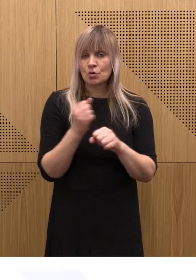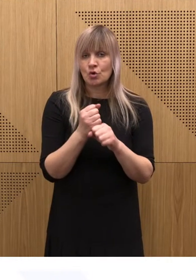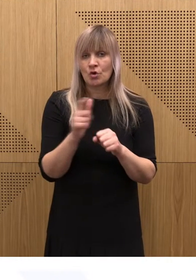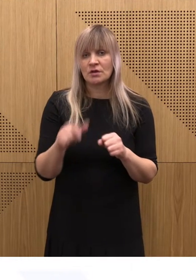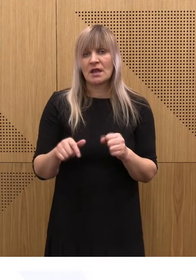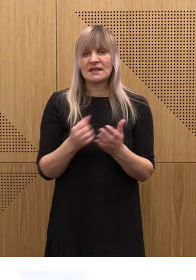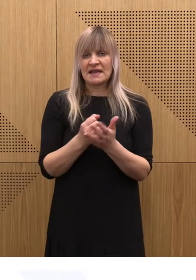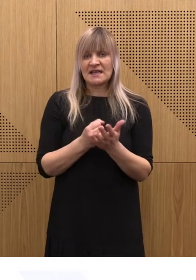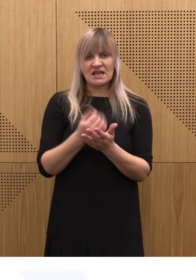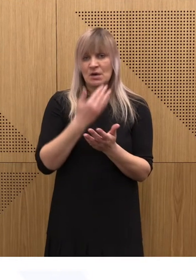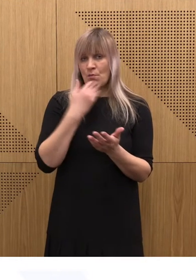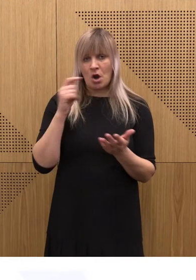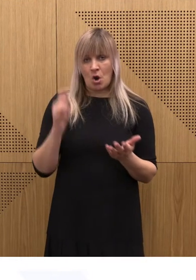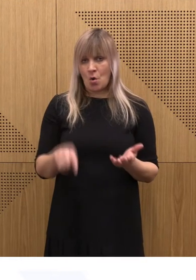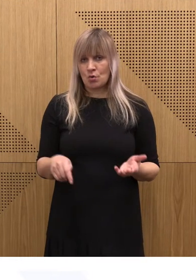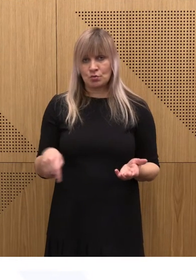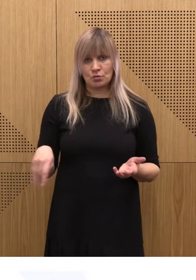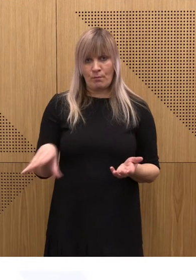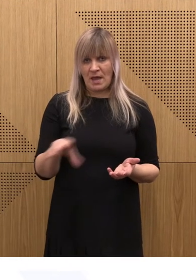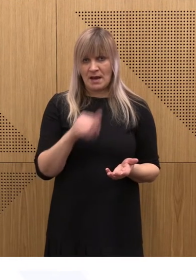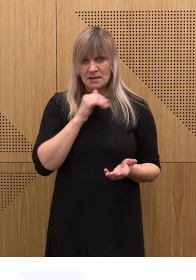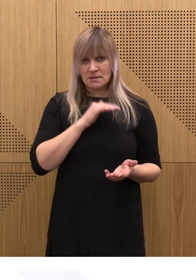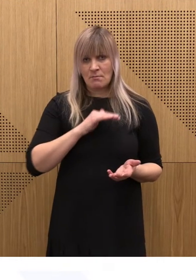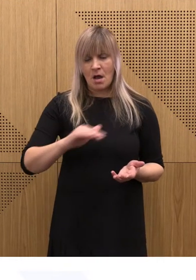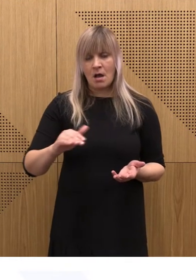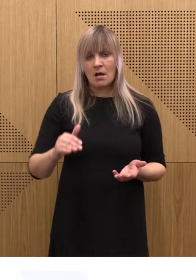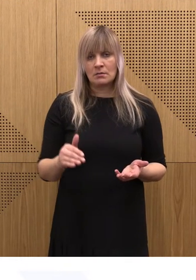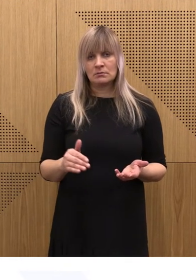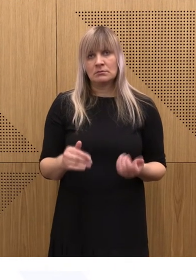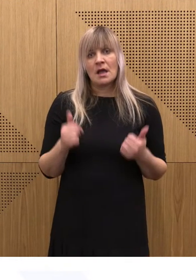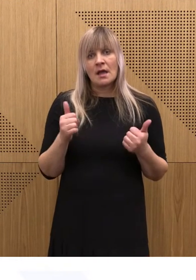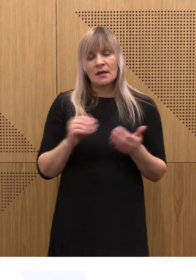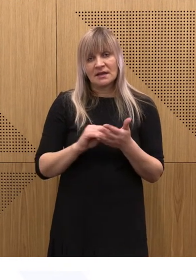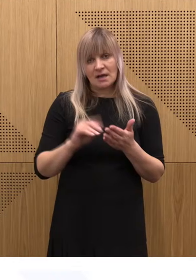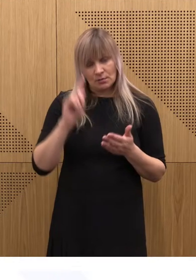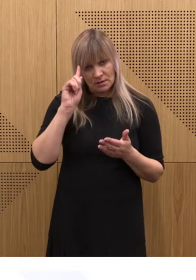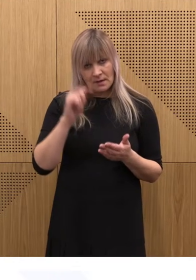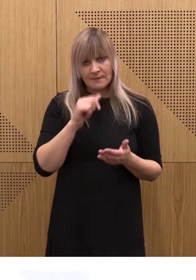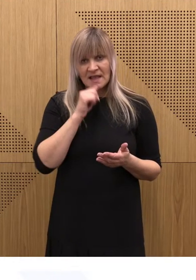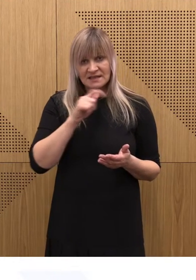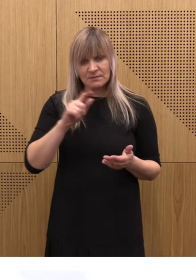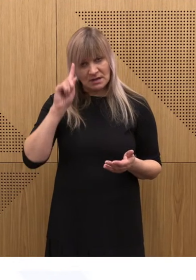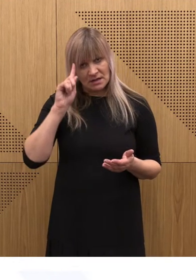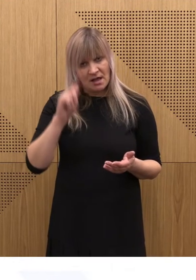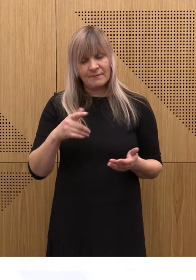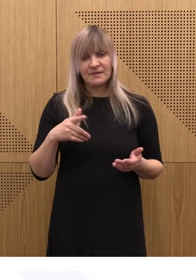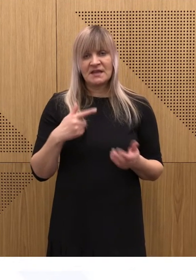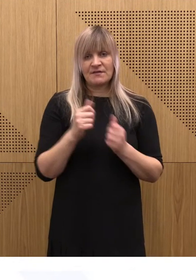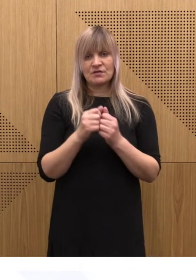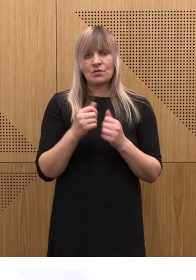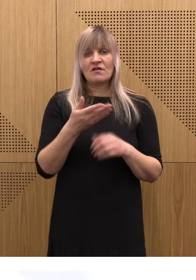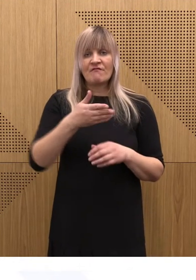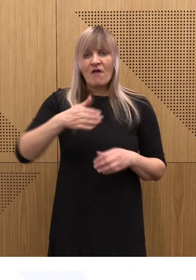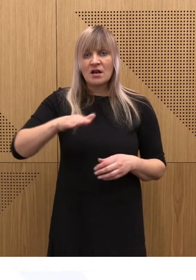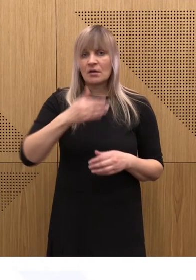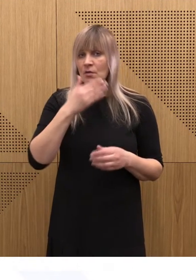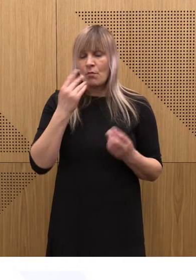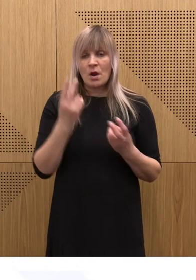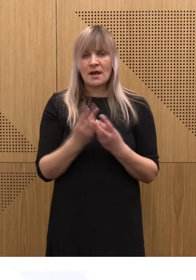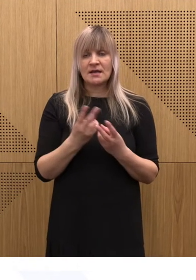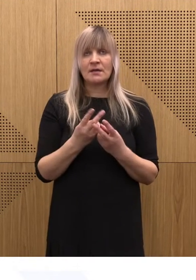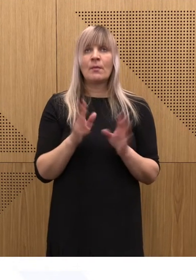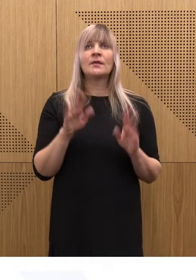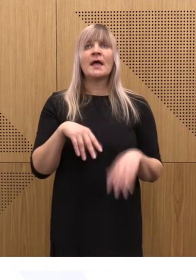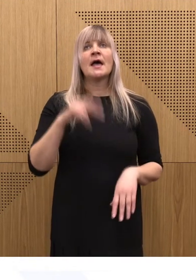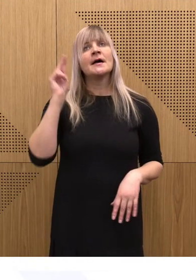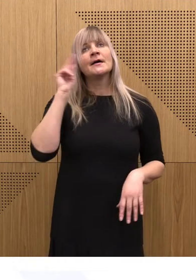tervishoiutöötajate reservi loodud. Et ma lihtsalt usun, et head ajakirjanikud on kursis ja Eesti elanikud ka, et tervishoiu valdkond ei ole selline valdkond, kus sa